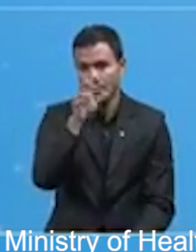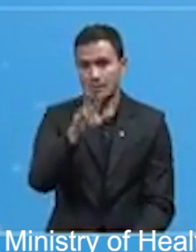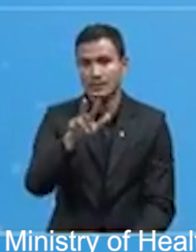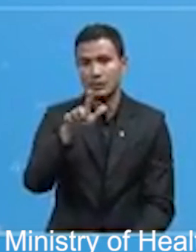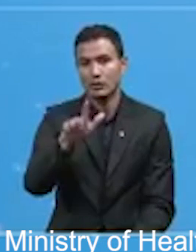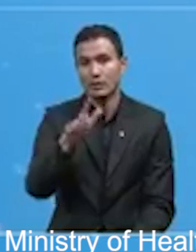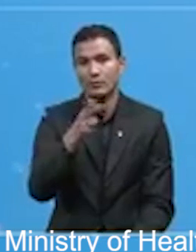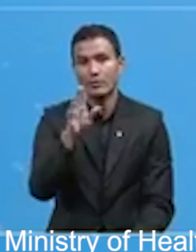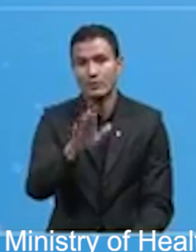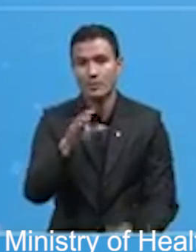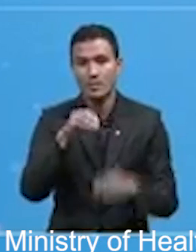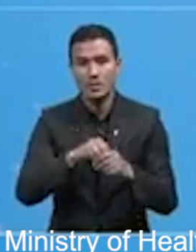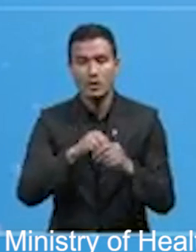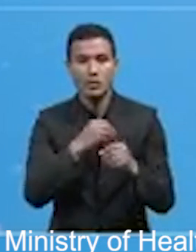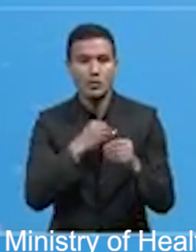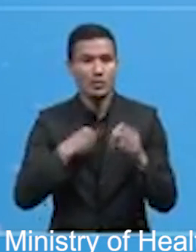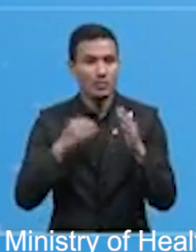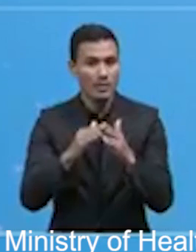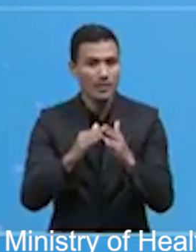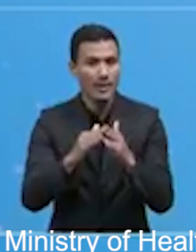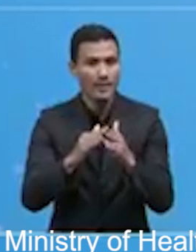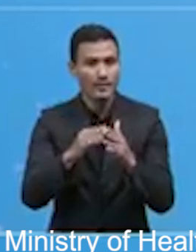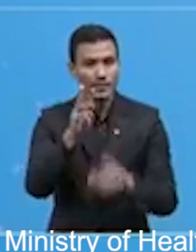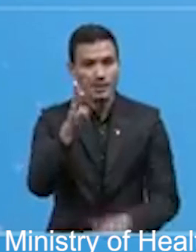5,487 छ, जसमध्ये संस्थागत आइसोलेसनमा